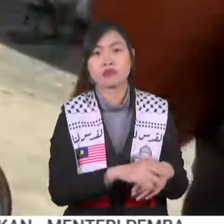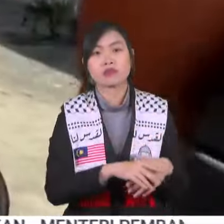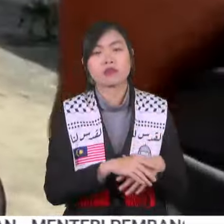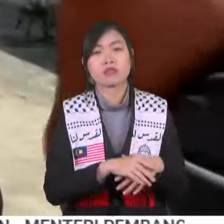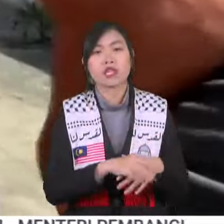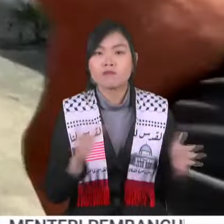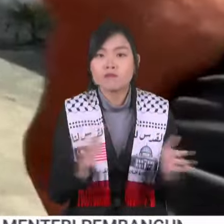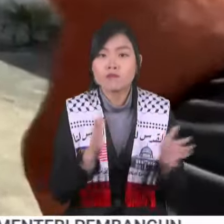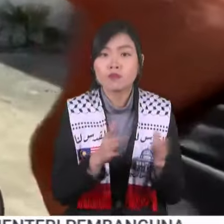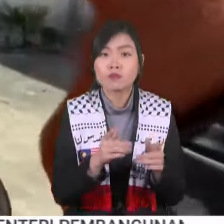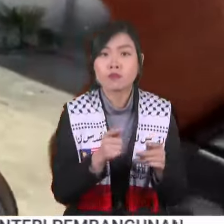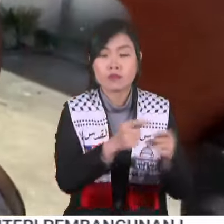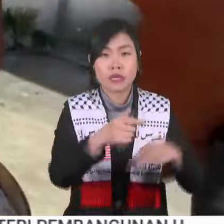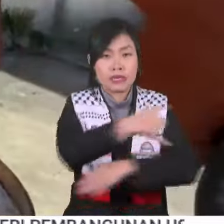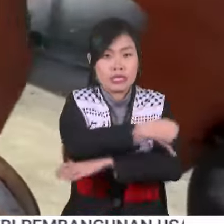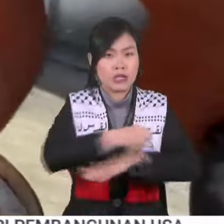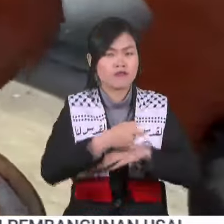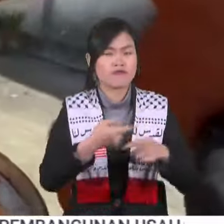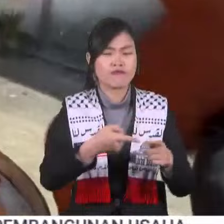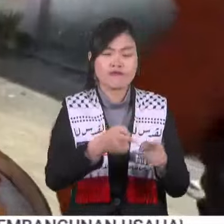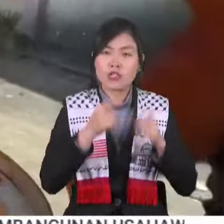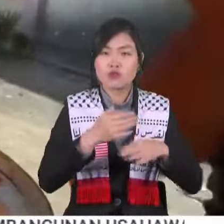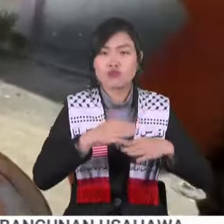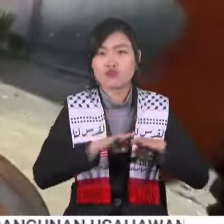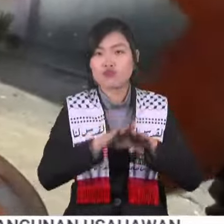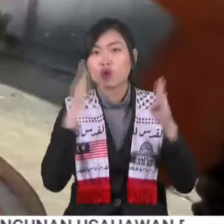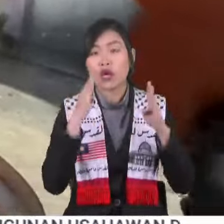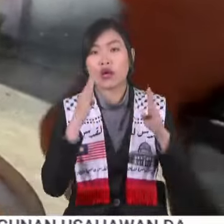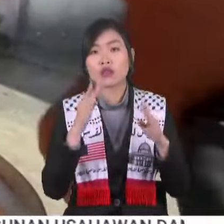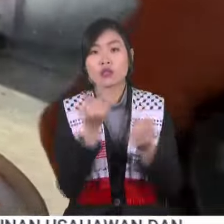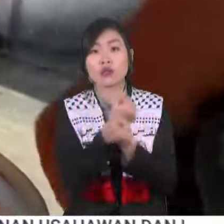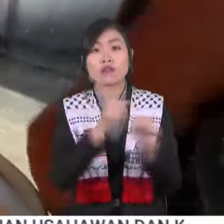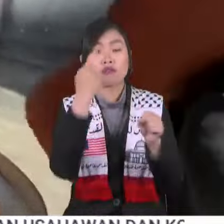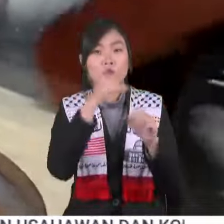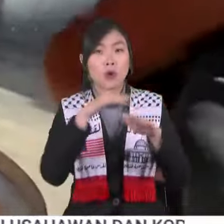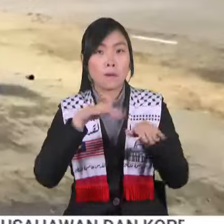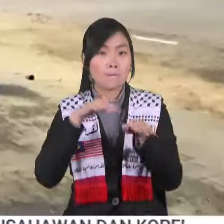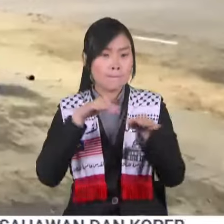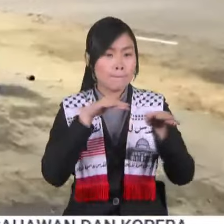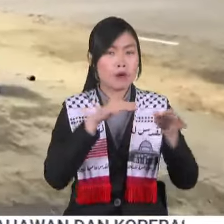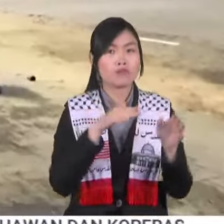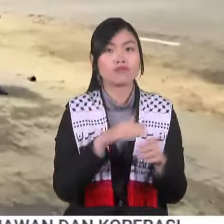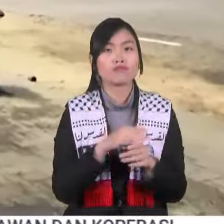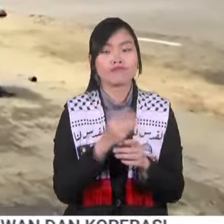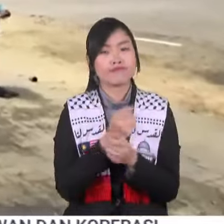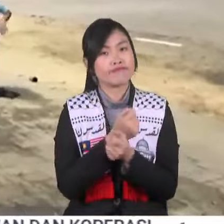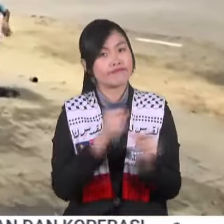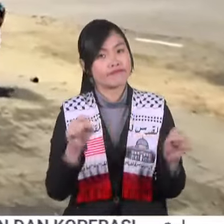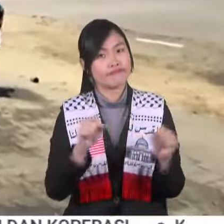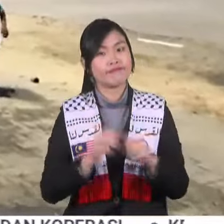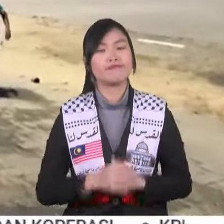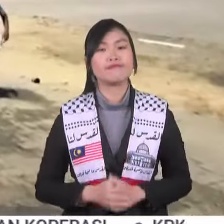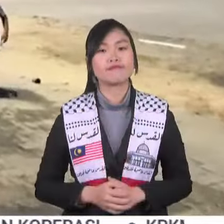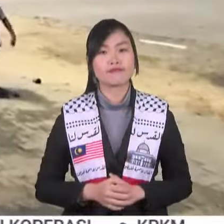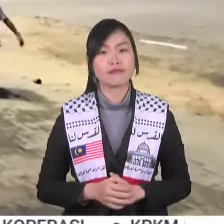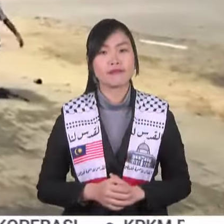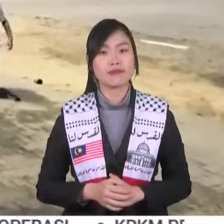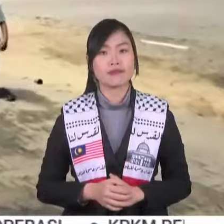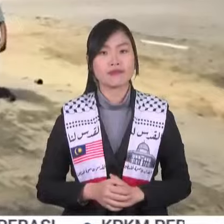beliau menggesa kawasan sempadan segera dibuka dan keselamatan terhadap konvoi barangan terjamin.